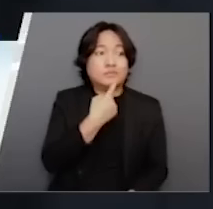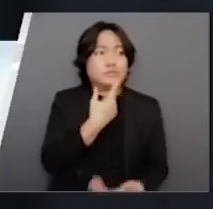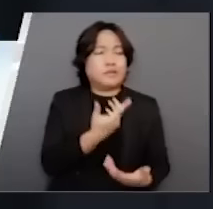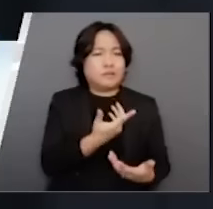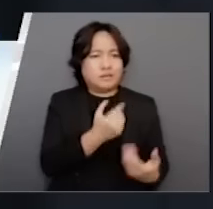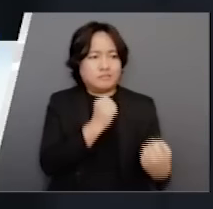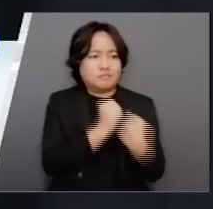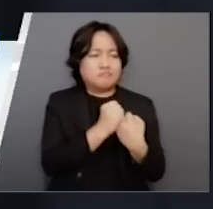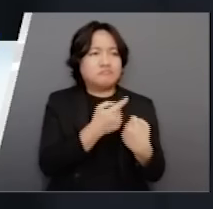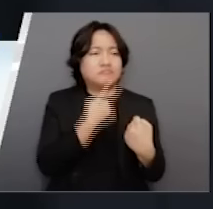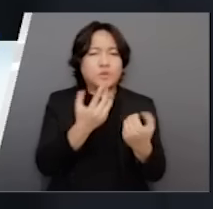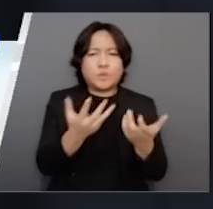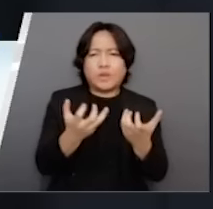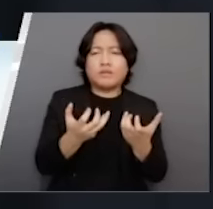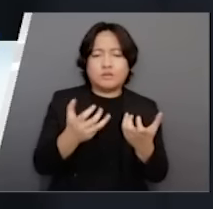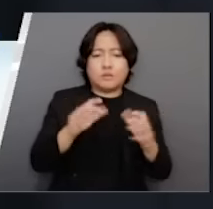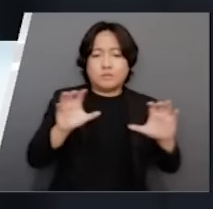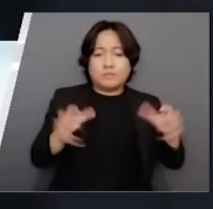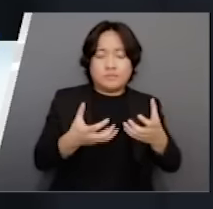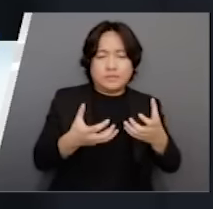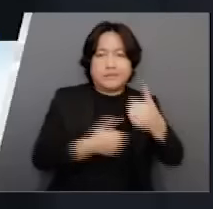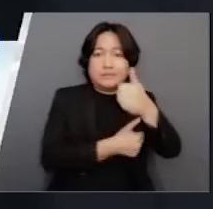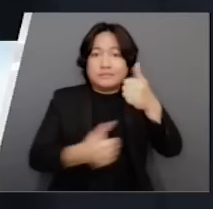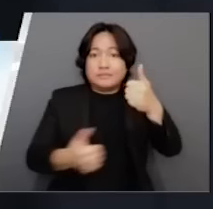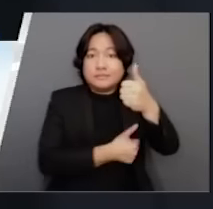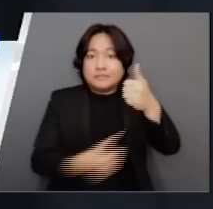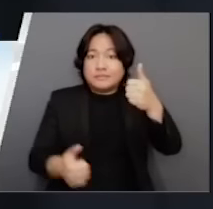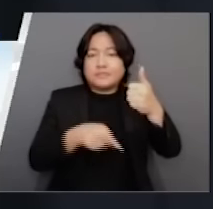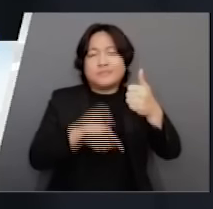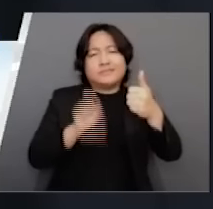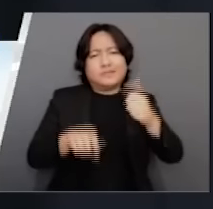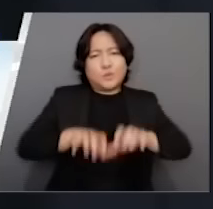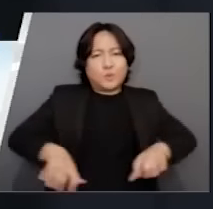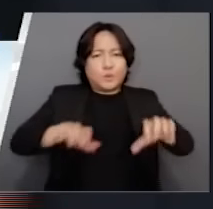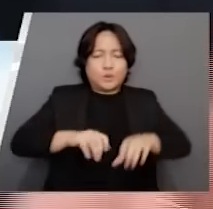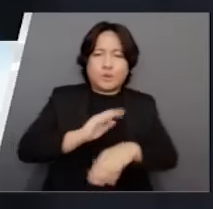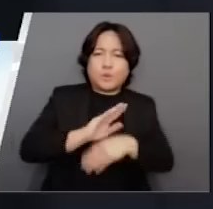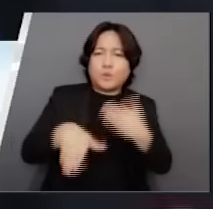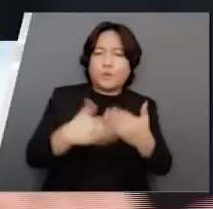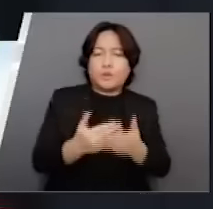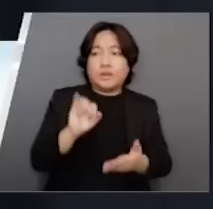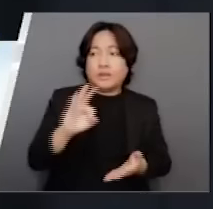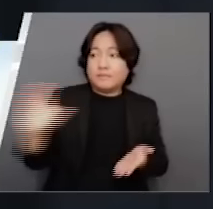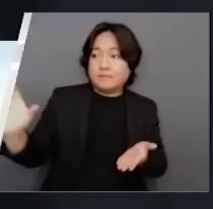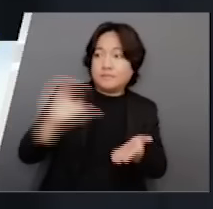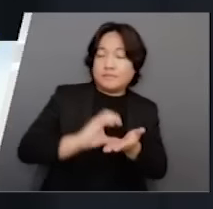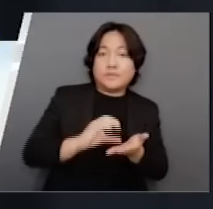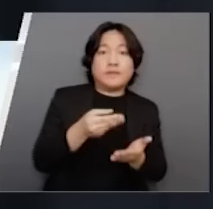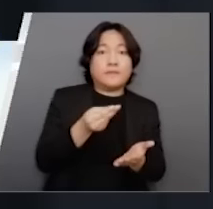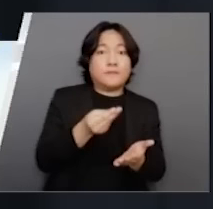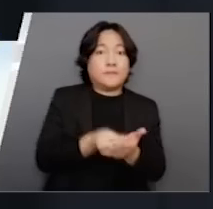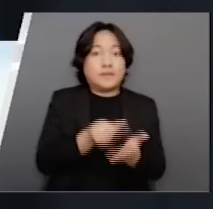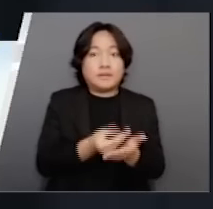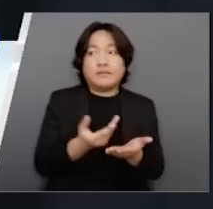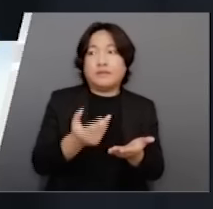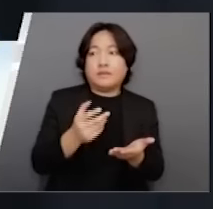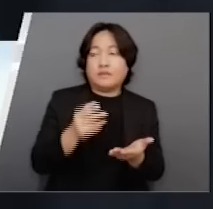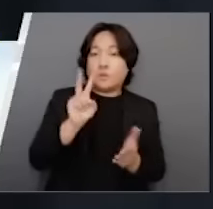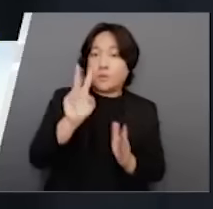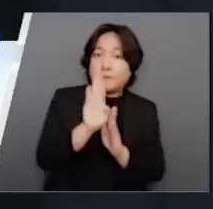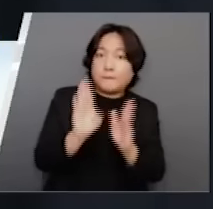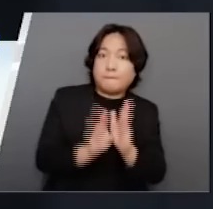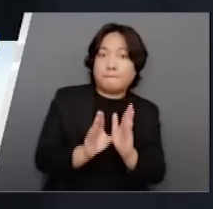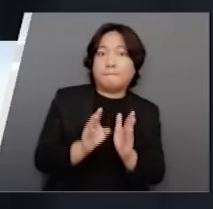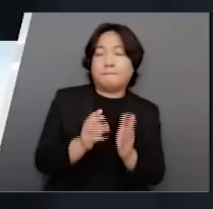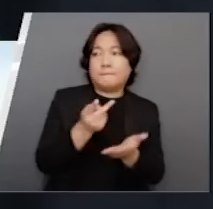malaking bagay siya dahil hindi namin hihindian yung mga lalapit sa opisina namin